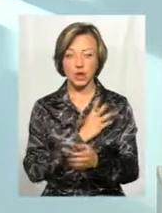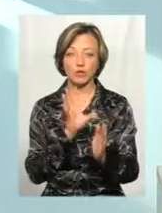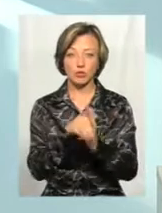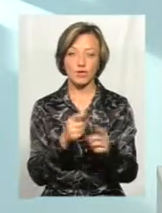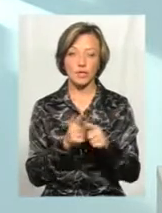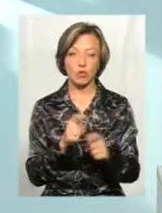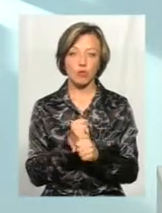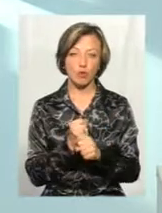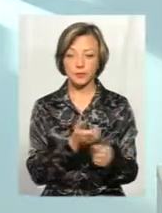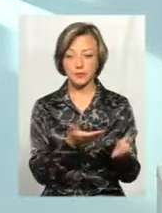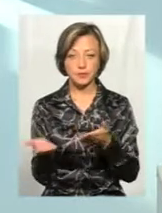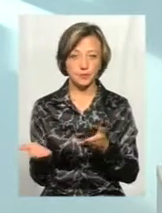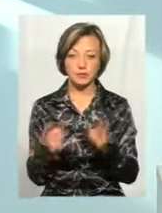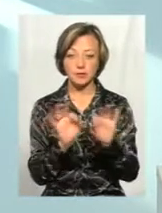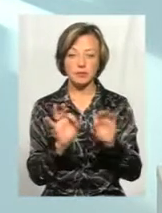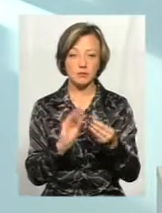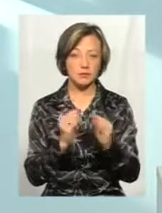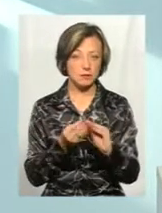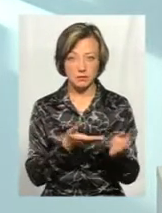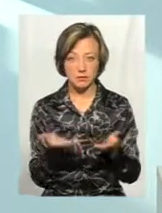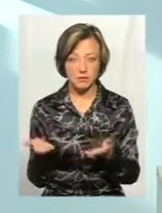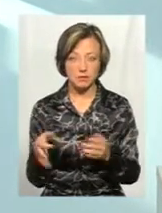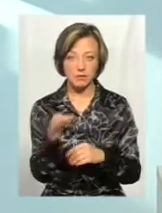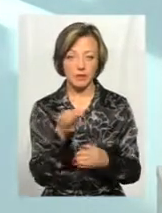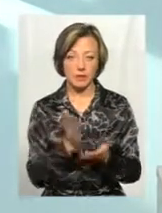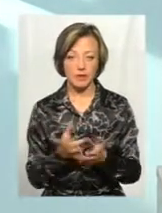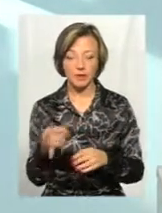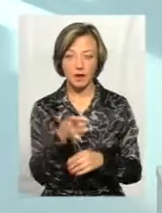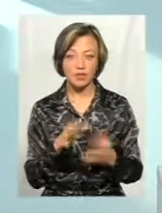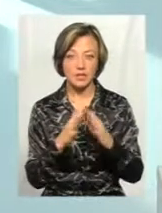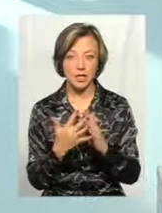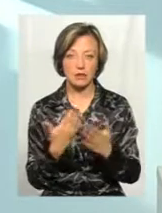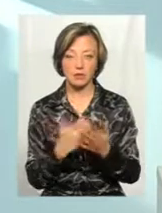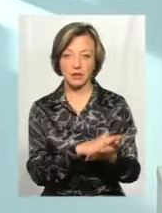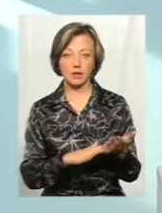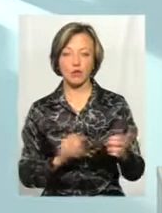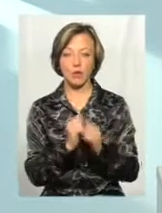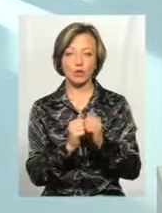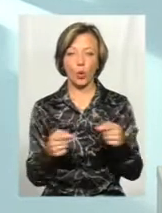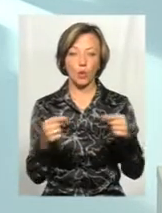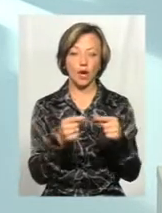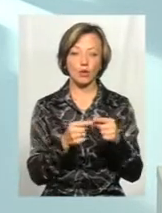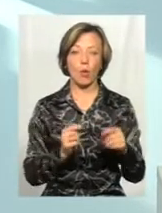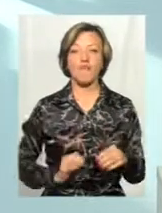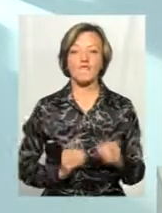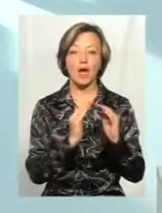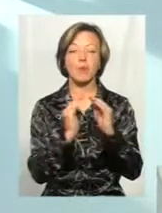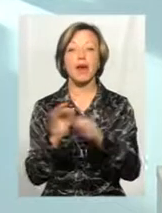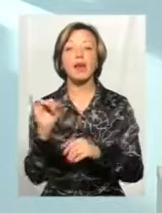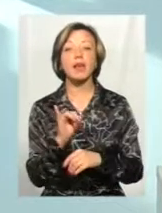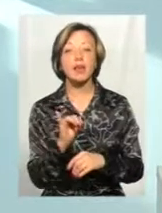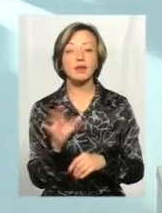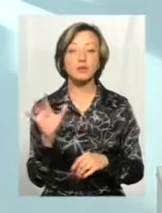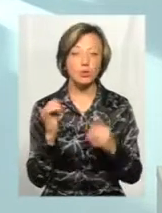долучитися до цієї роботи, розказати проблематику, яка є в області, яка є в районі, в селі і так далі, в кожного конкретного фермера. І